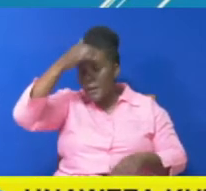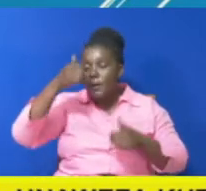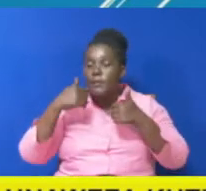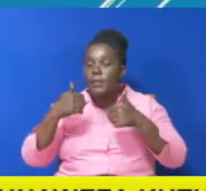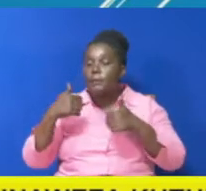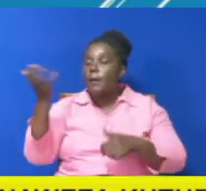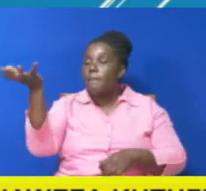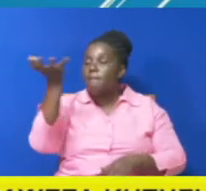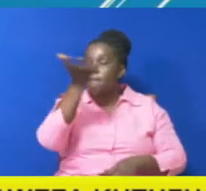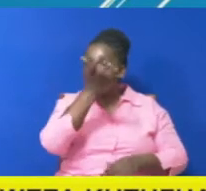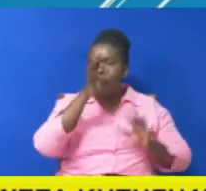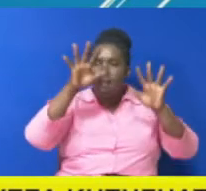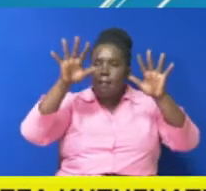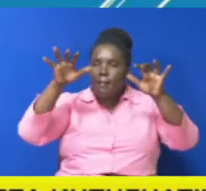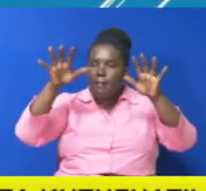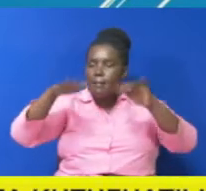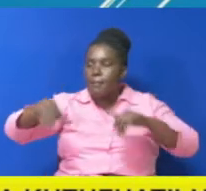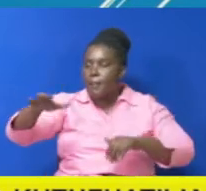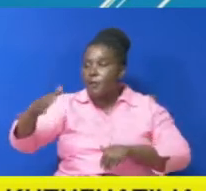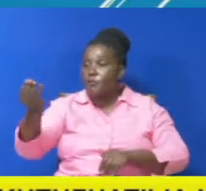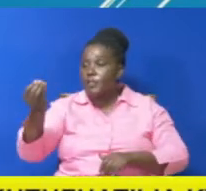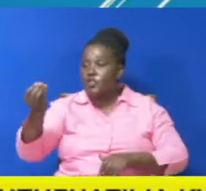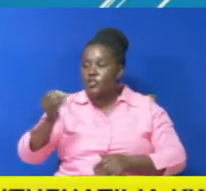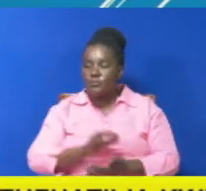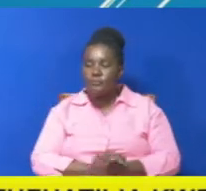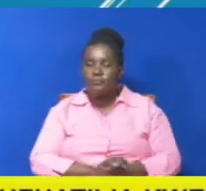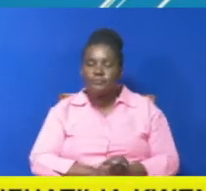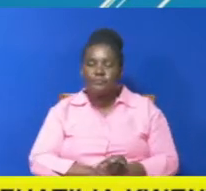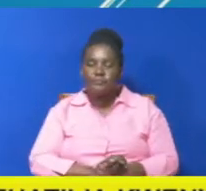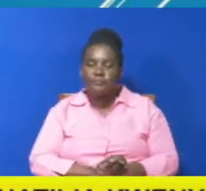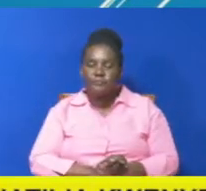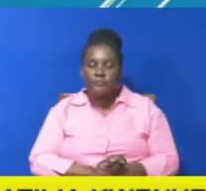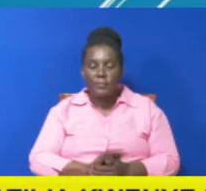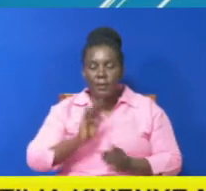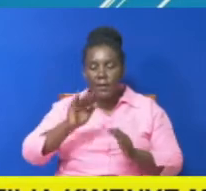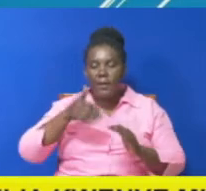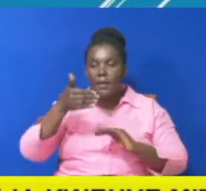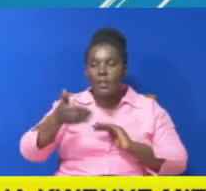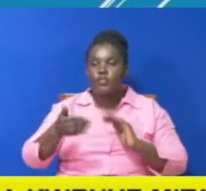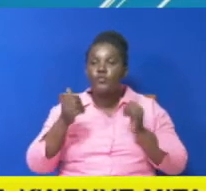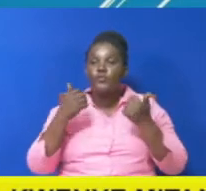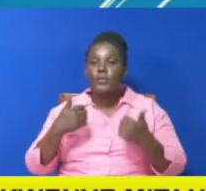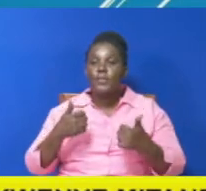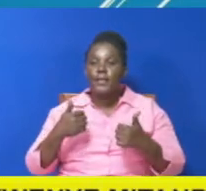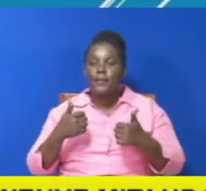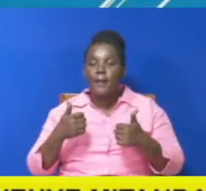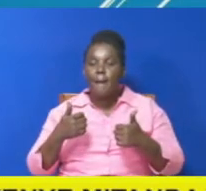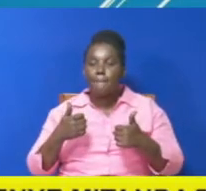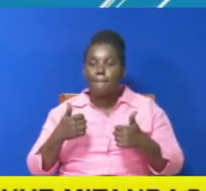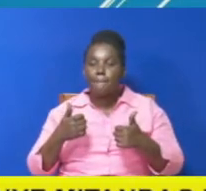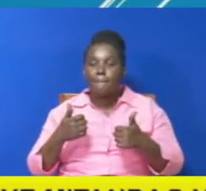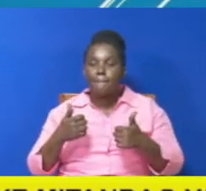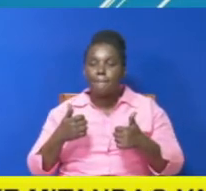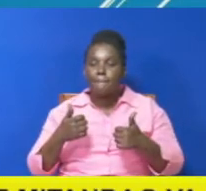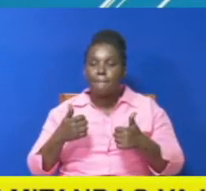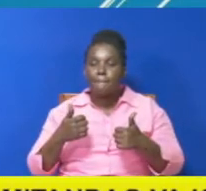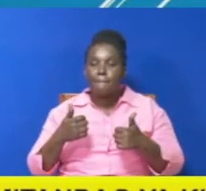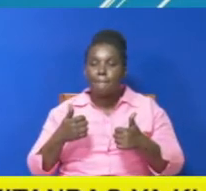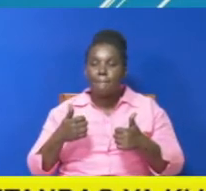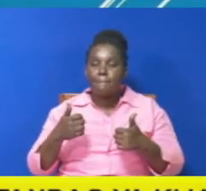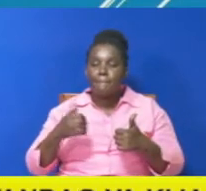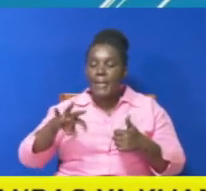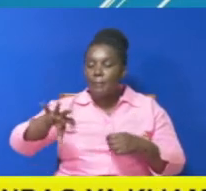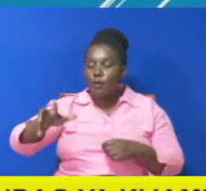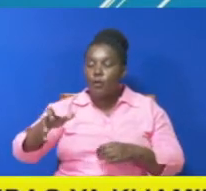kuwa na hali ya mengu kiasi, mvua nyepesi katika maeneo machache. Na kwa siku ya kesho, matarajio ni kwamba maeneo ya mkoa wa